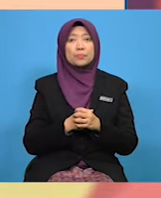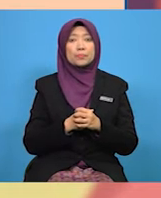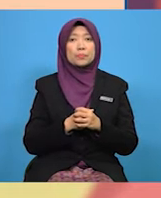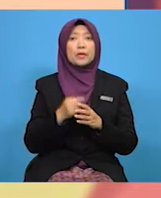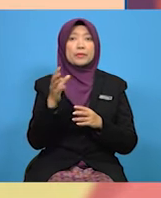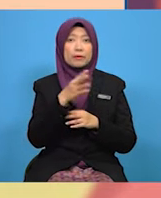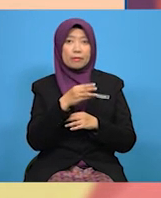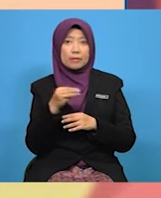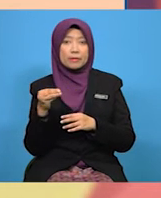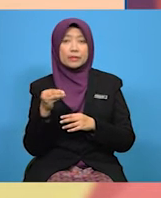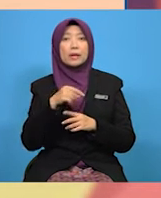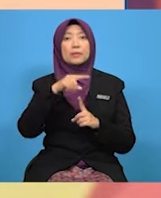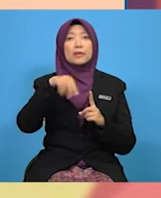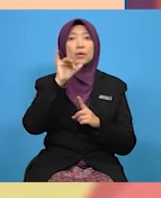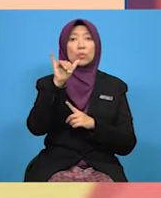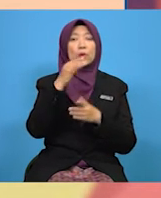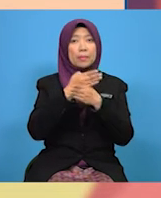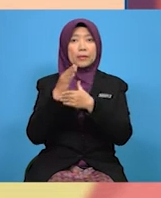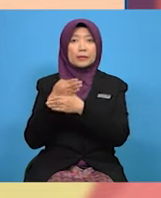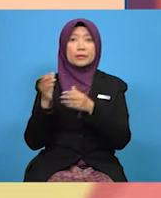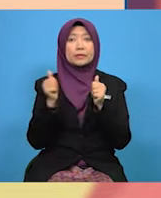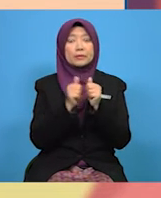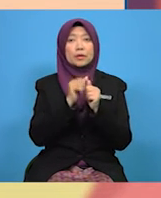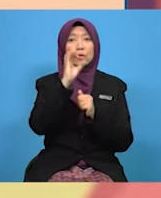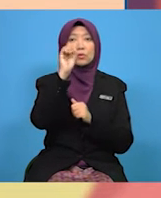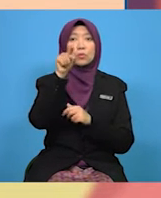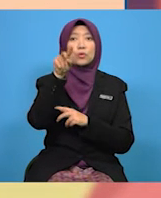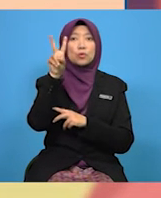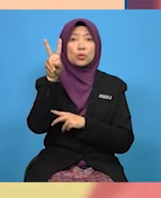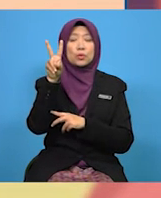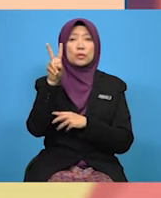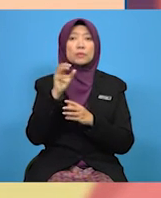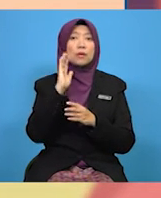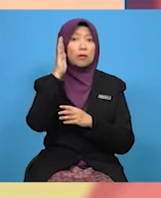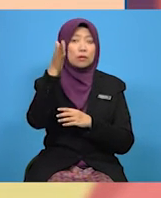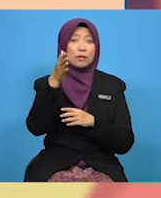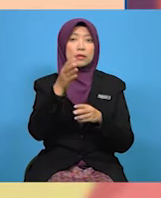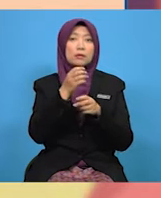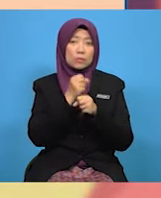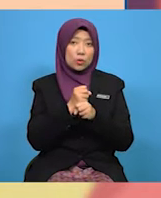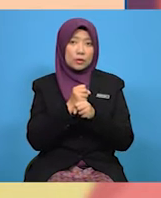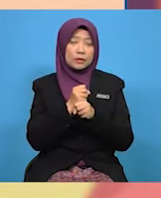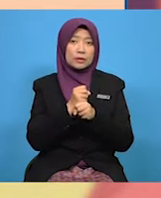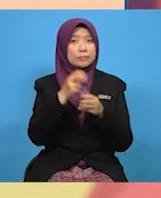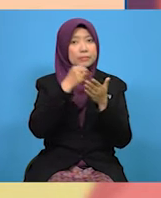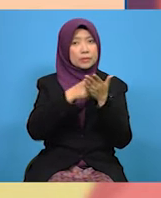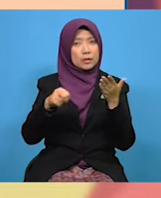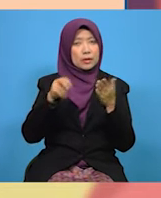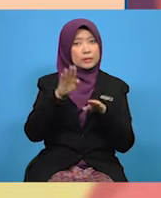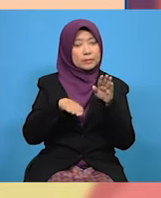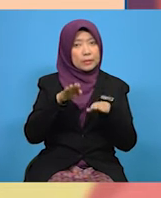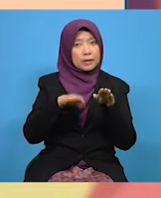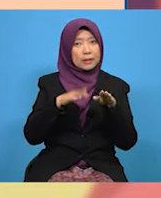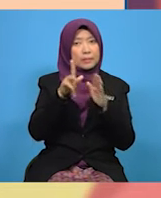dan aku Bile we dibahagikan dengan kosong ponjol kita akan perolehi nilai